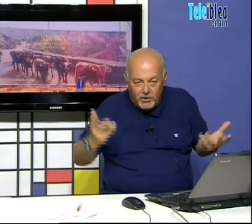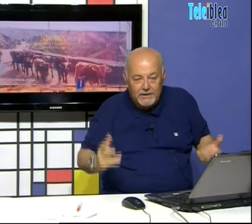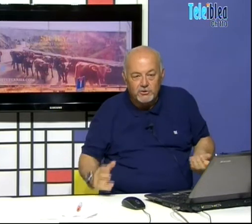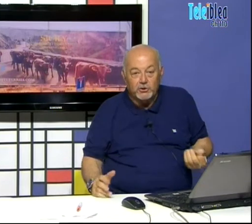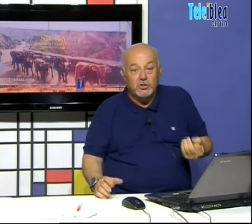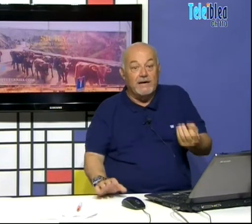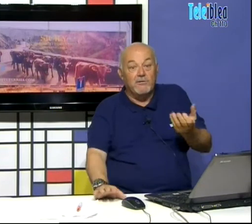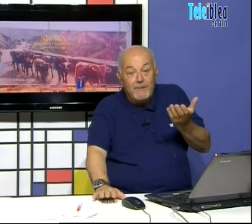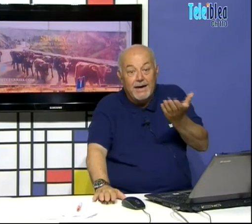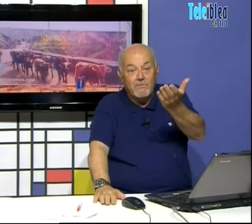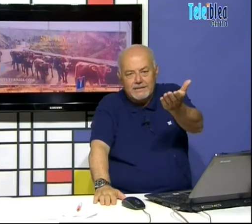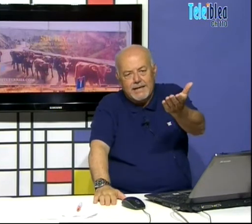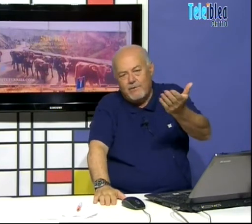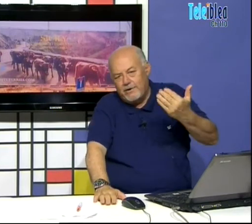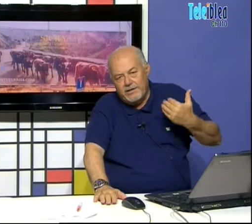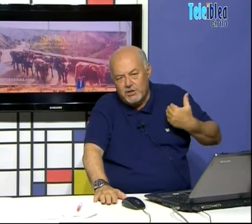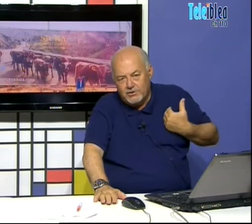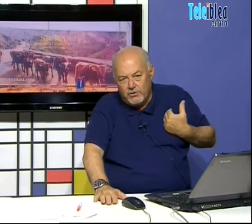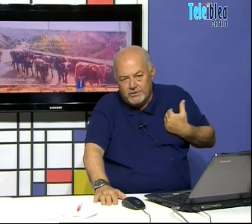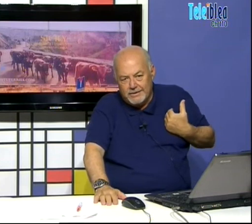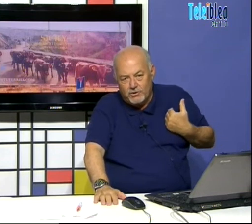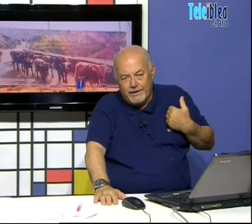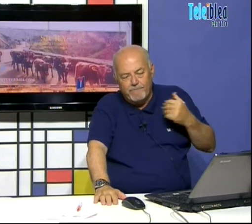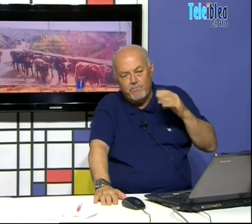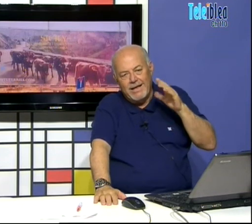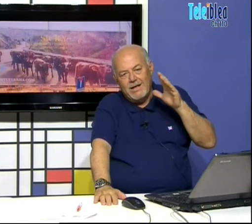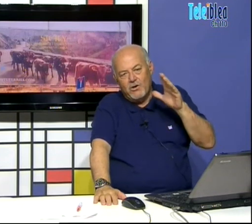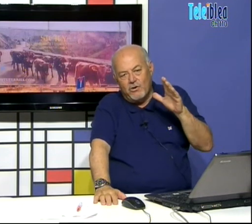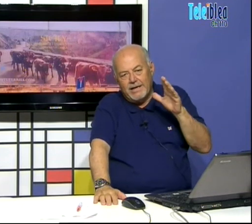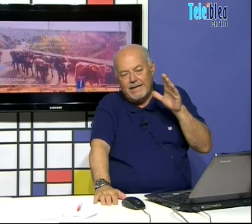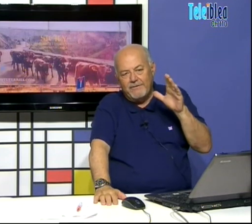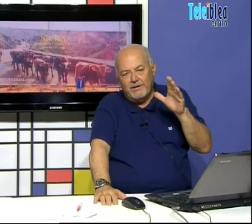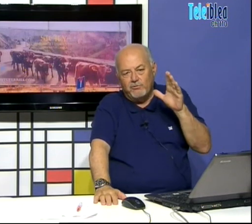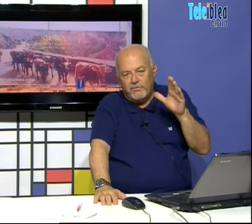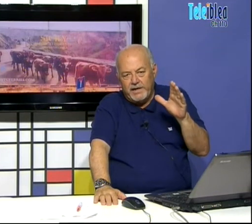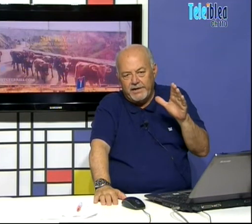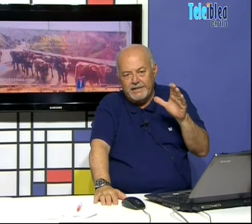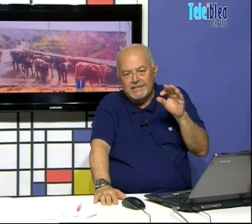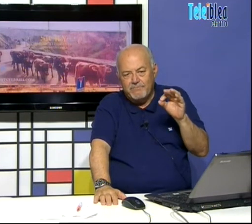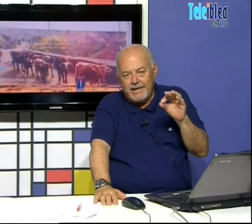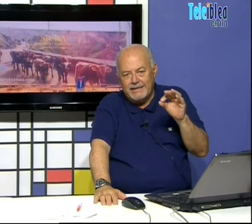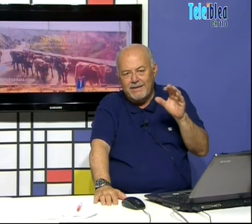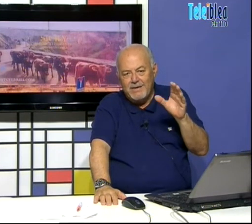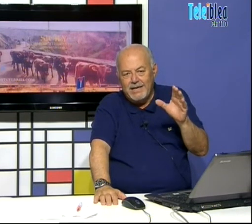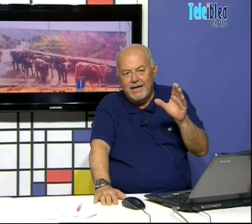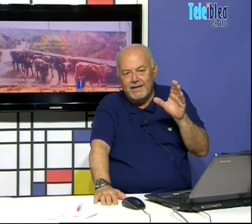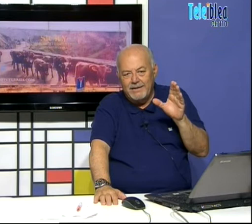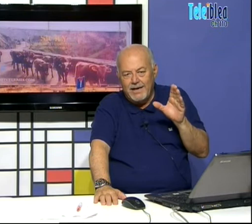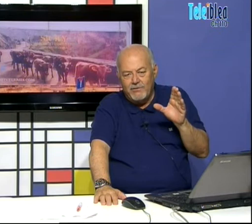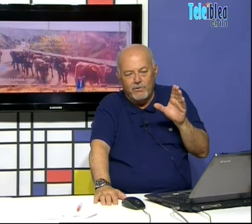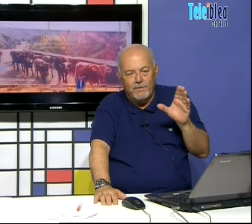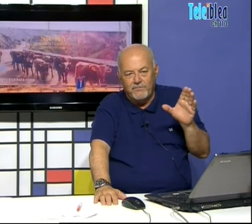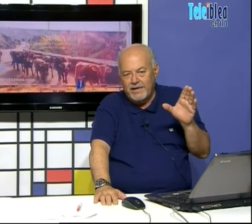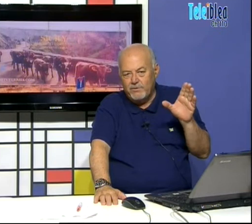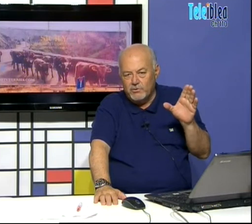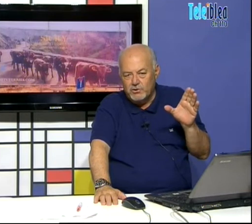lo so, sto dicendo, ma questa qua non è certo la nostra zona. Ora, che la Virtù Ferri spenda migliaia di